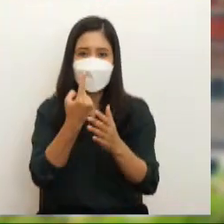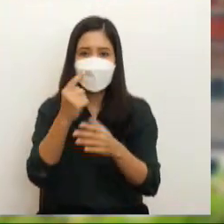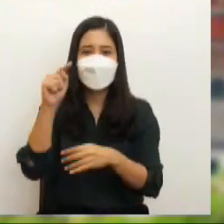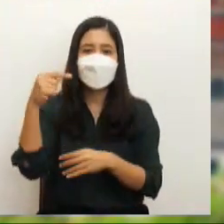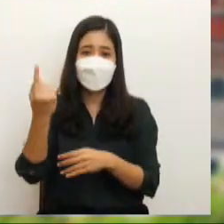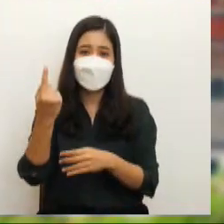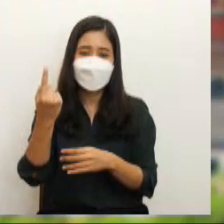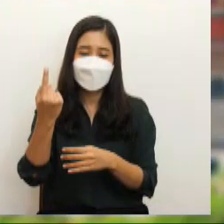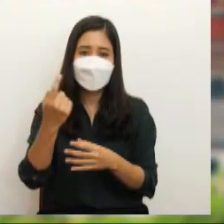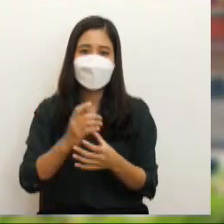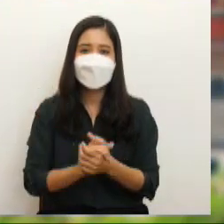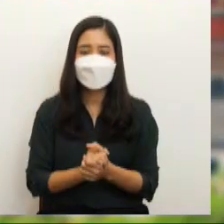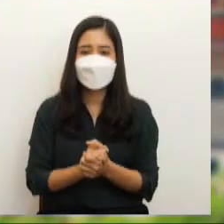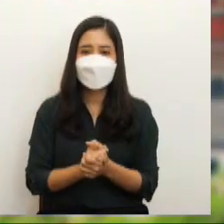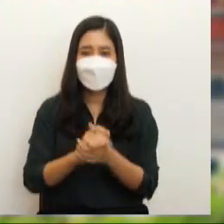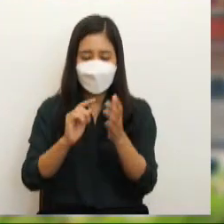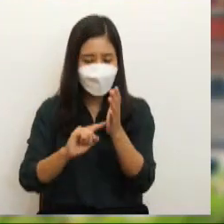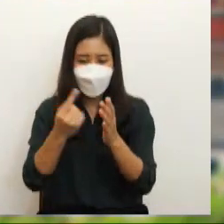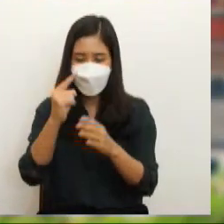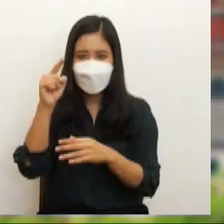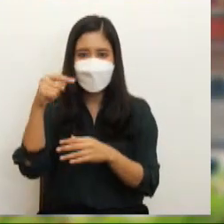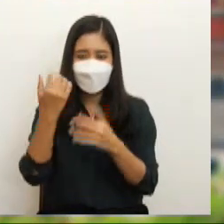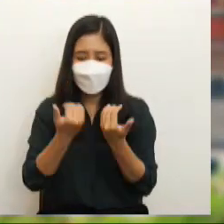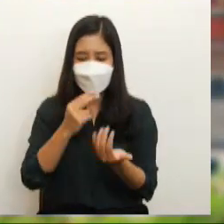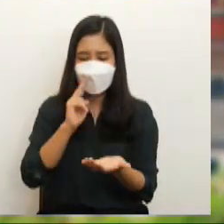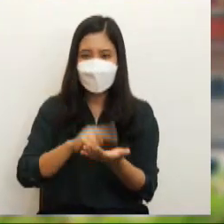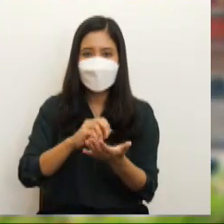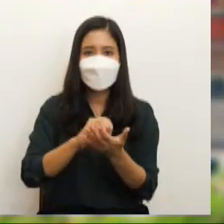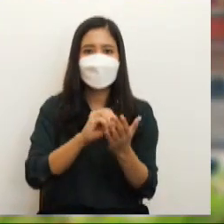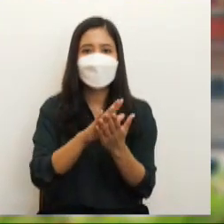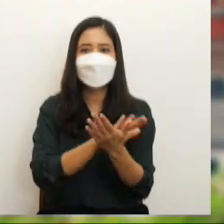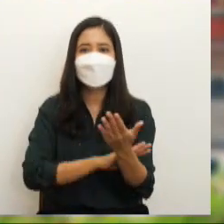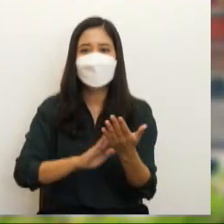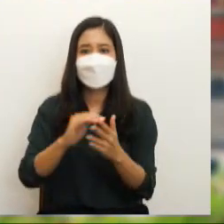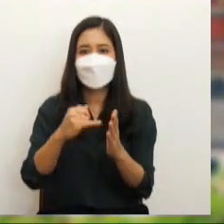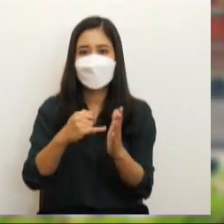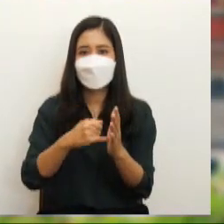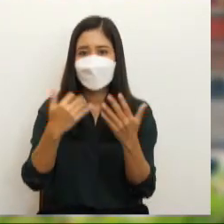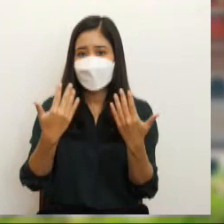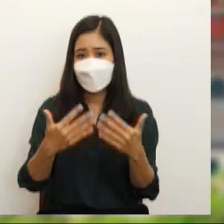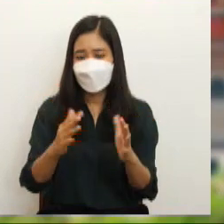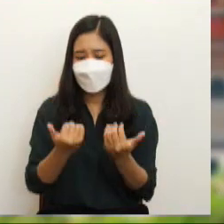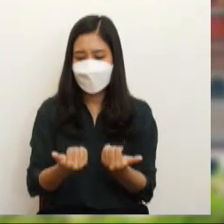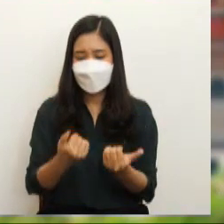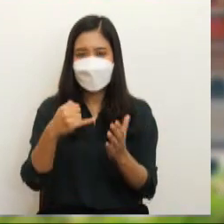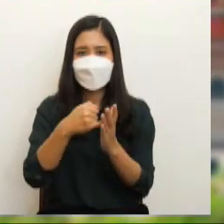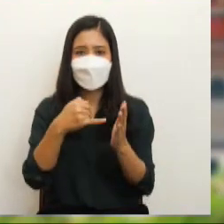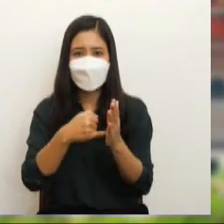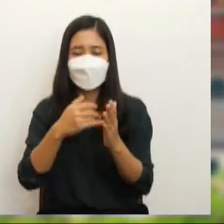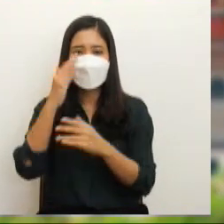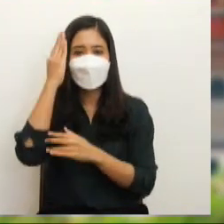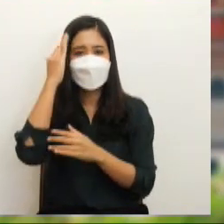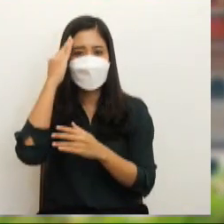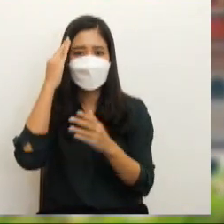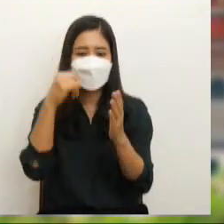นะครับคำว่าเป็นลำดับแรกๆหมายความว่าไงครับเป็นกลุ่มอาชีพเหมือนกันครับเพราะฉะนั้นแต่ละจังหวัดเนี่ยท่านก็จะได้รับทราบมติ